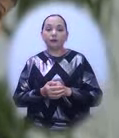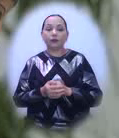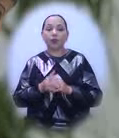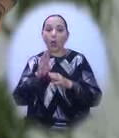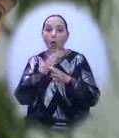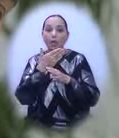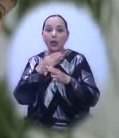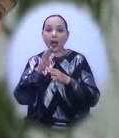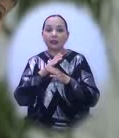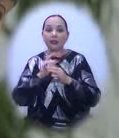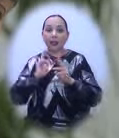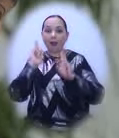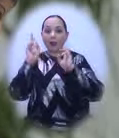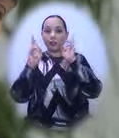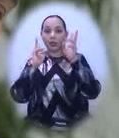tolalarda qaychilab chiqamiz.